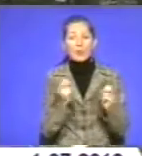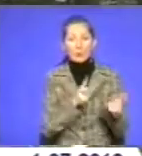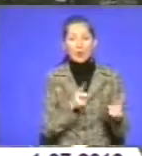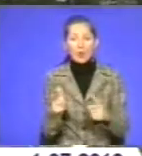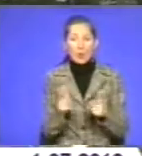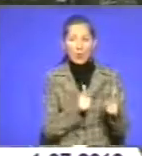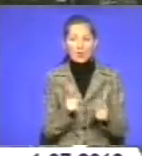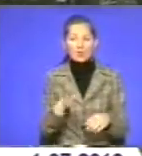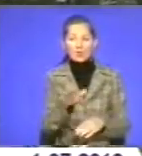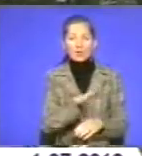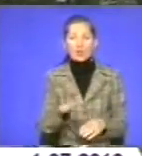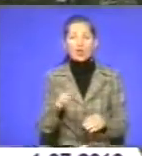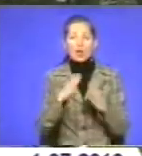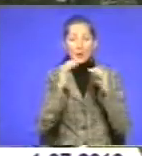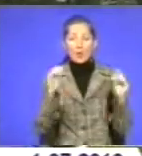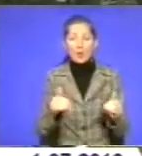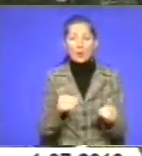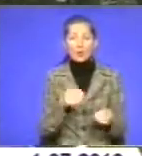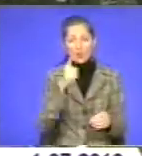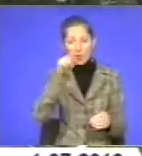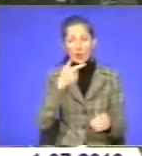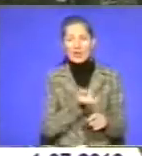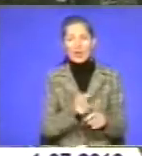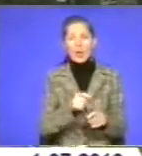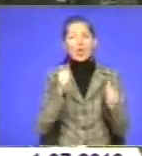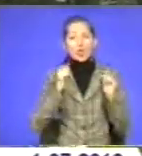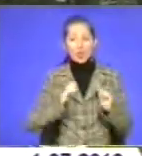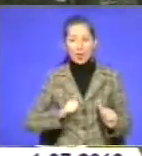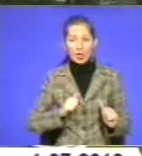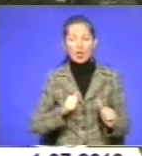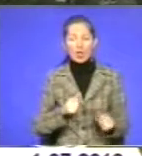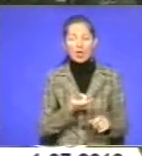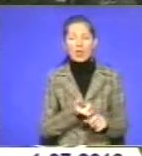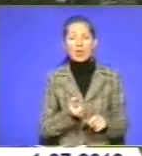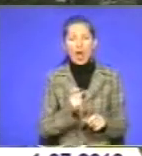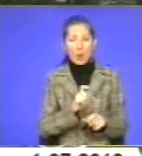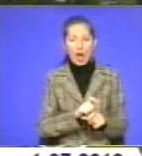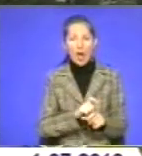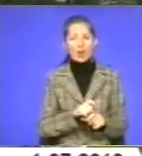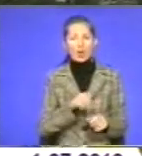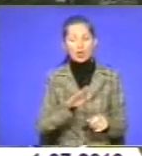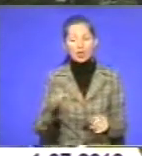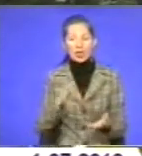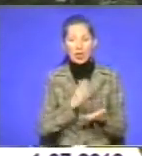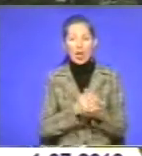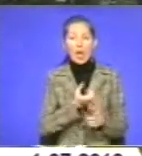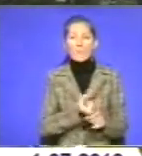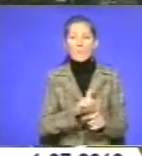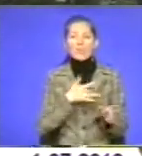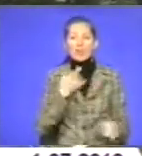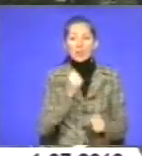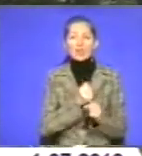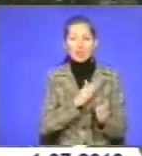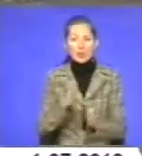набагато спокійніше, це навіть помітно, набагато спокійніше, набагато вони стали більш такі дисципліновані і